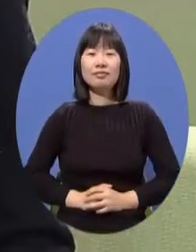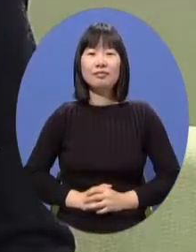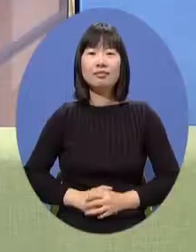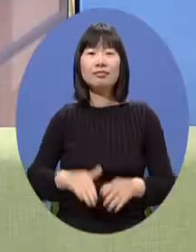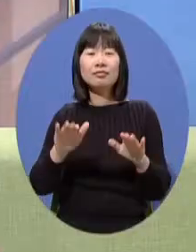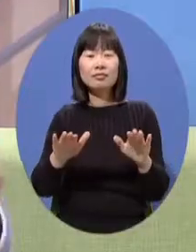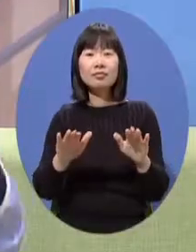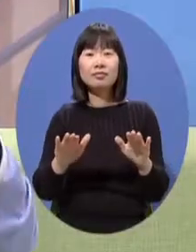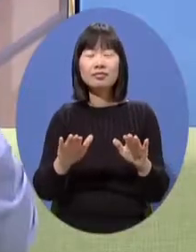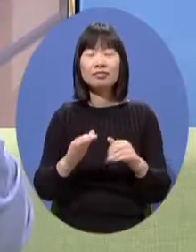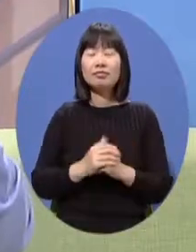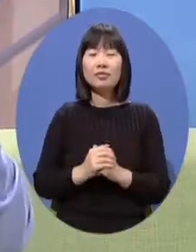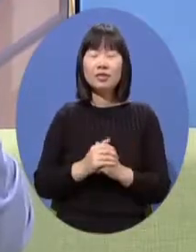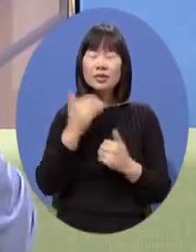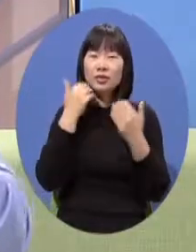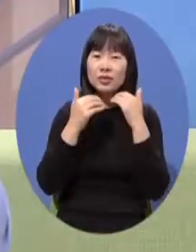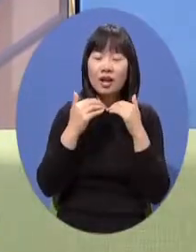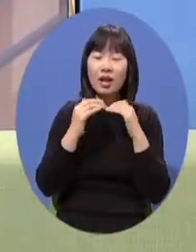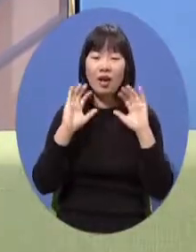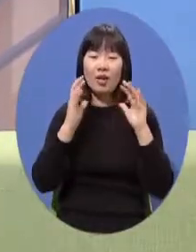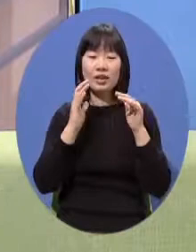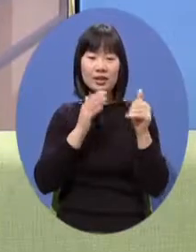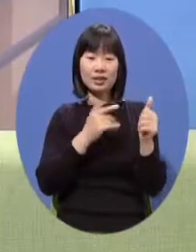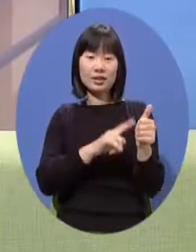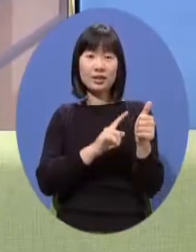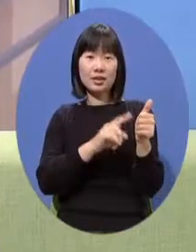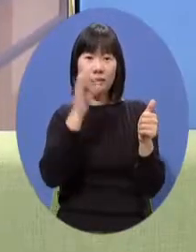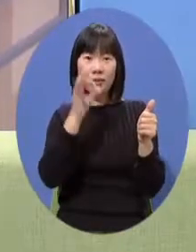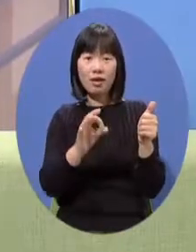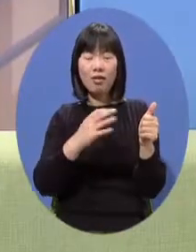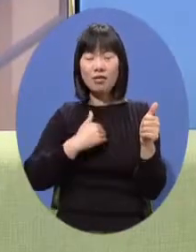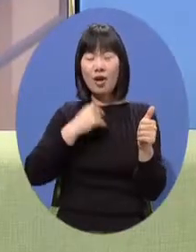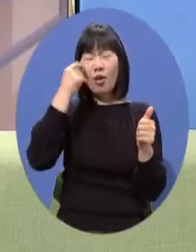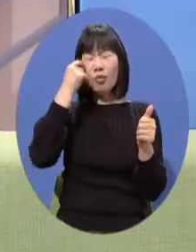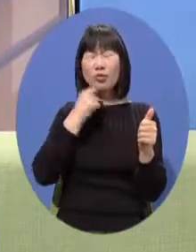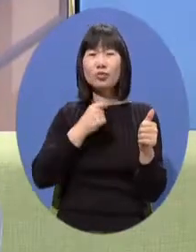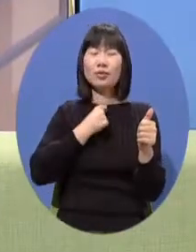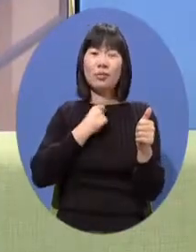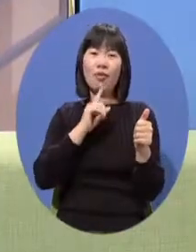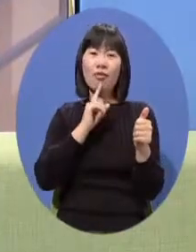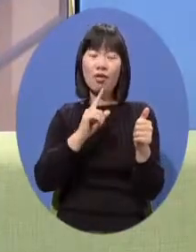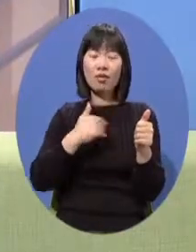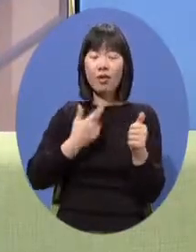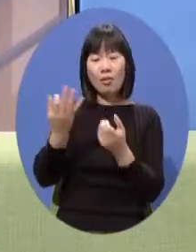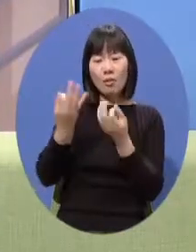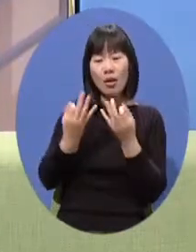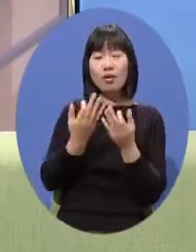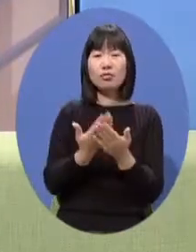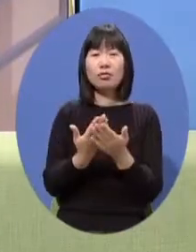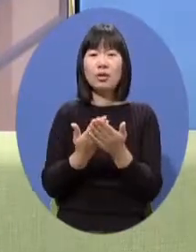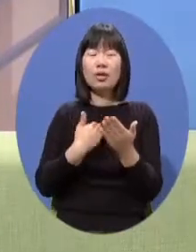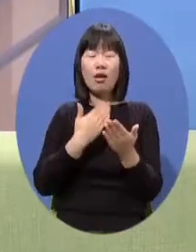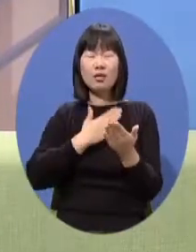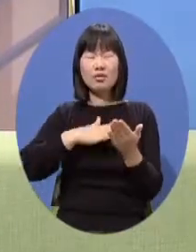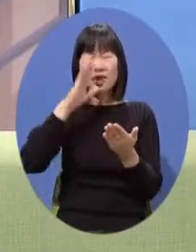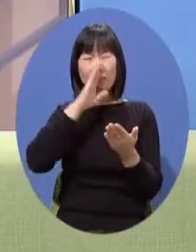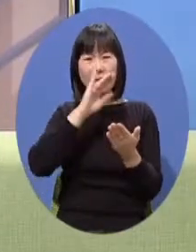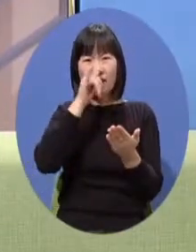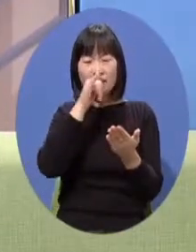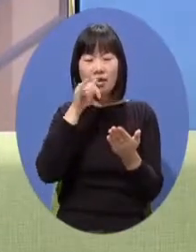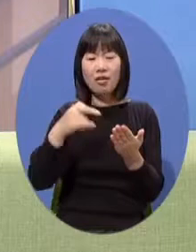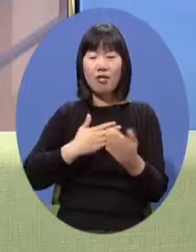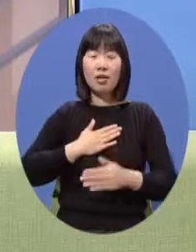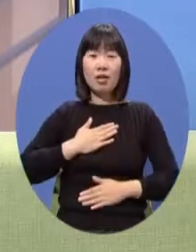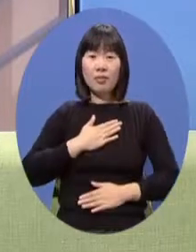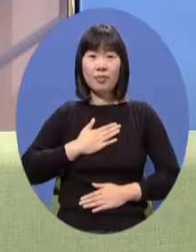이제 누가 어린아이들 같은 경우에 나 지금 울고 싶어요. 나 좀 봐주세요. 나 지금 기분이 안 좋아요. 이렇게 이런